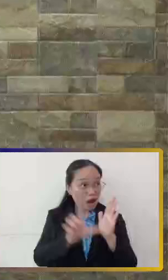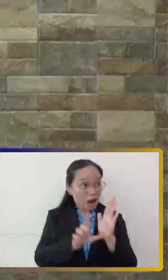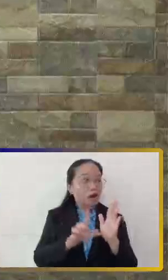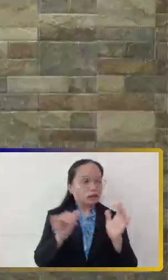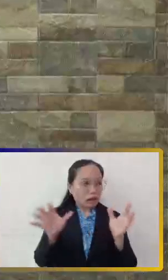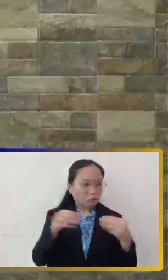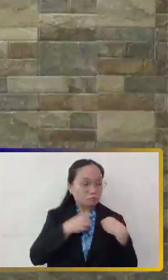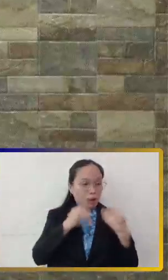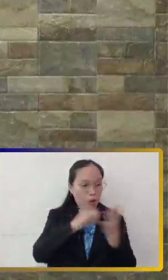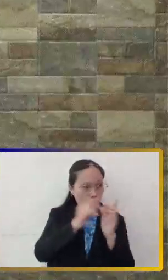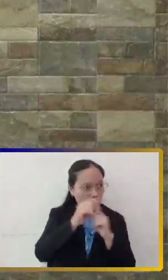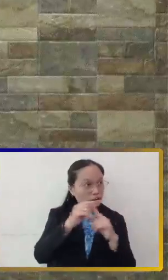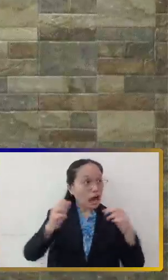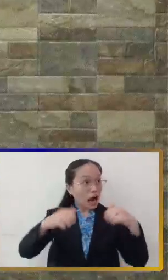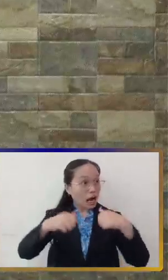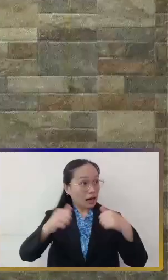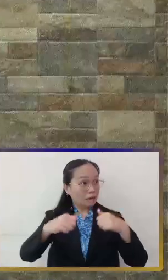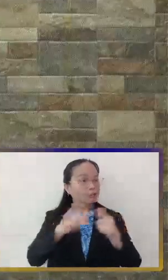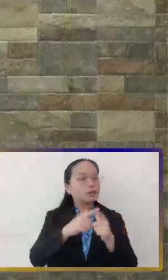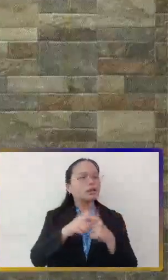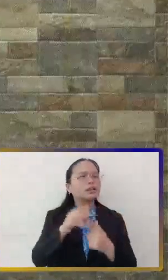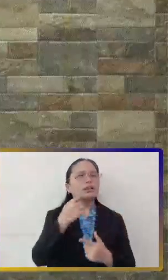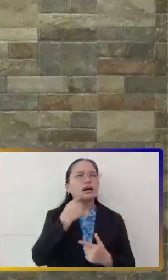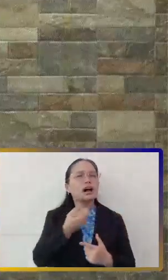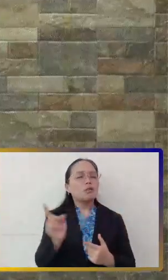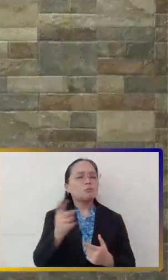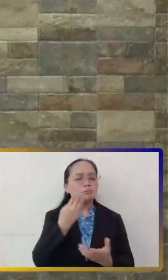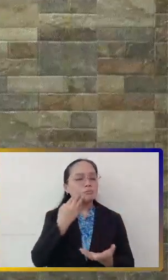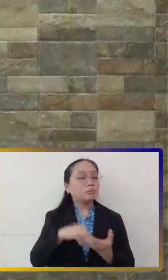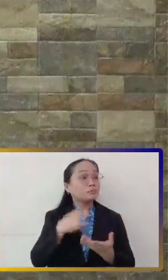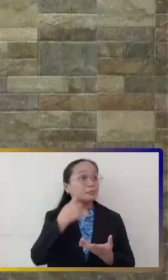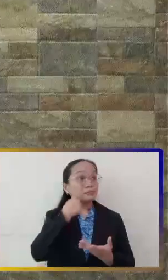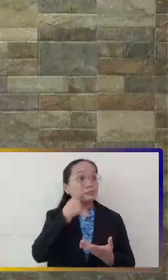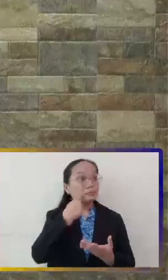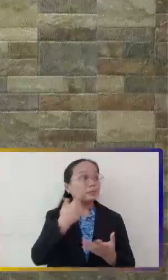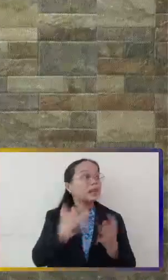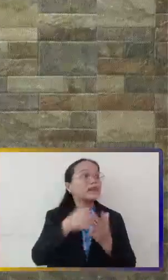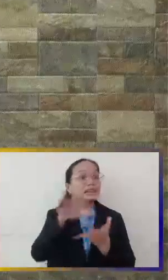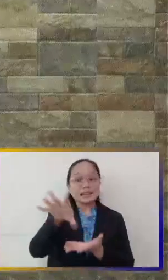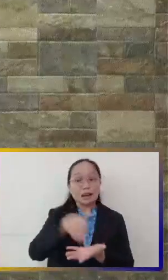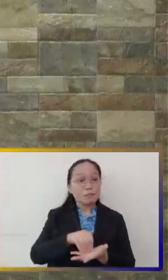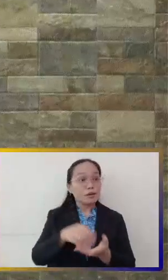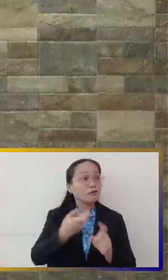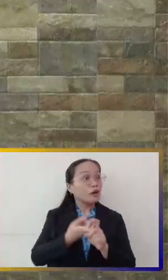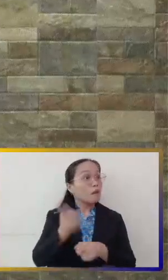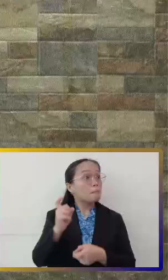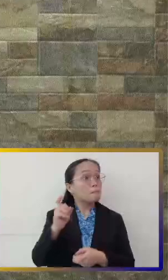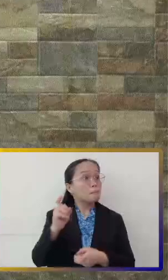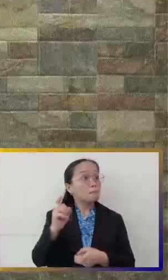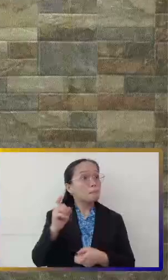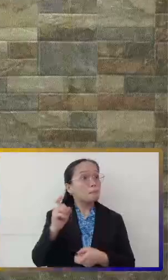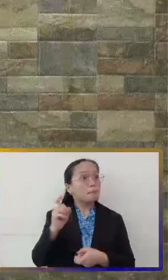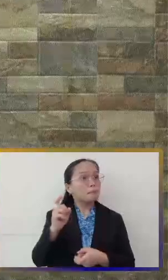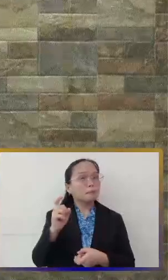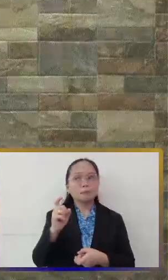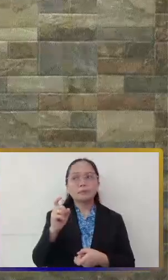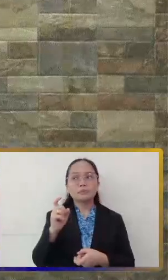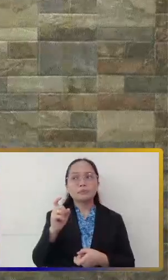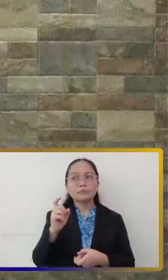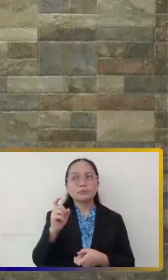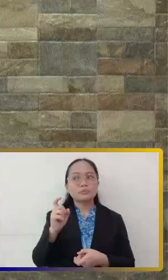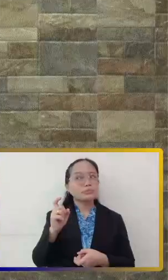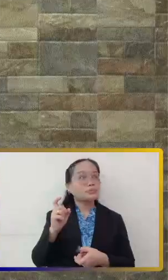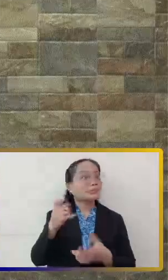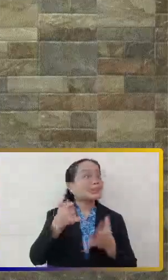minsaheng ito na nakopya po ito, mga kapatid, doon sa court ng mga